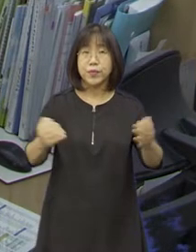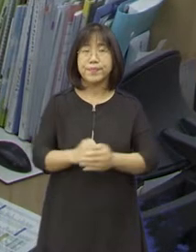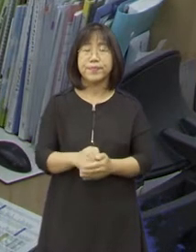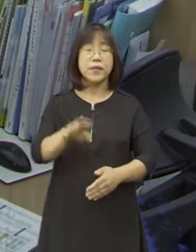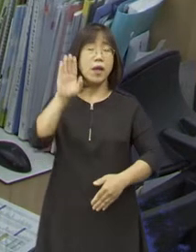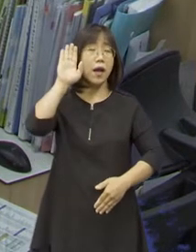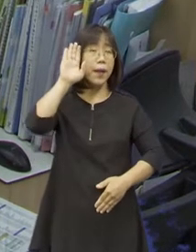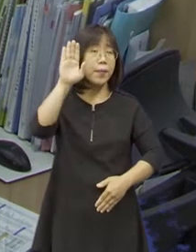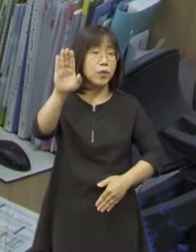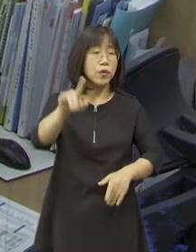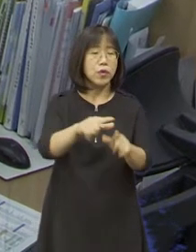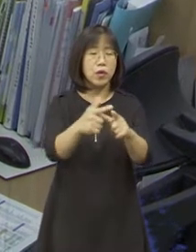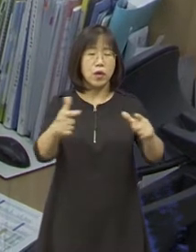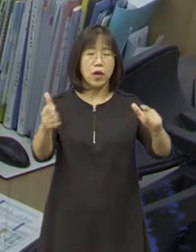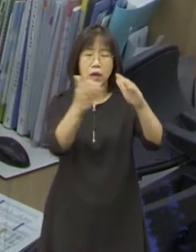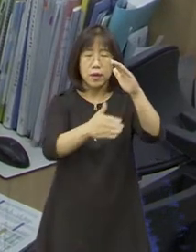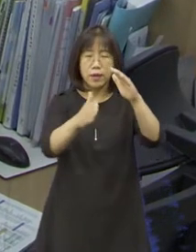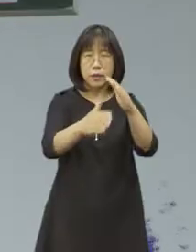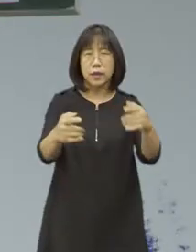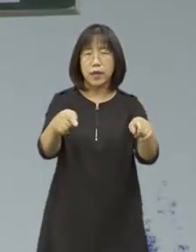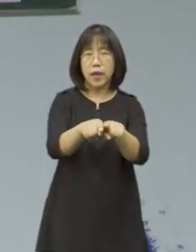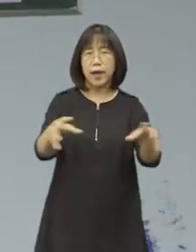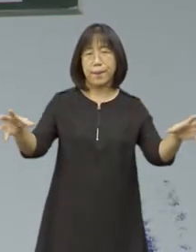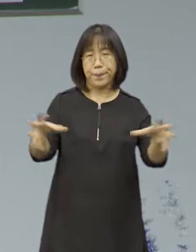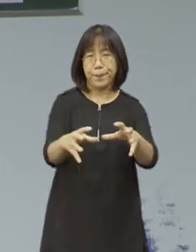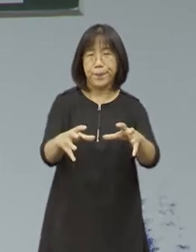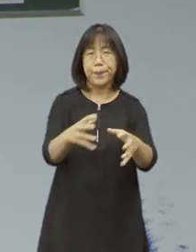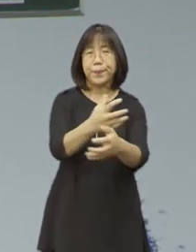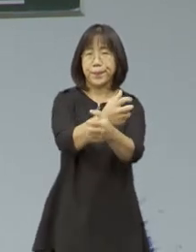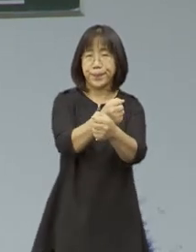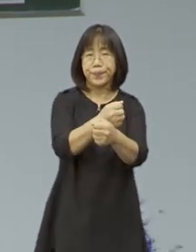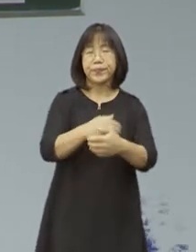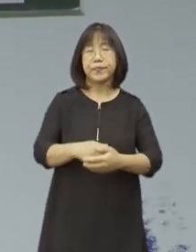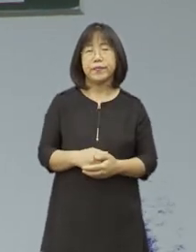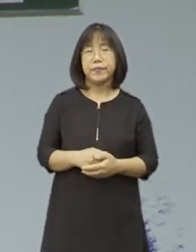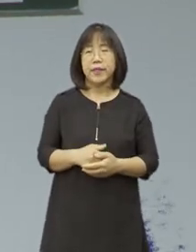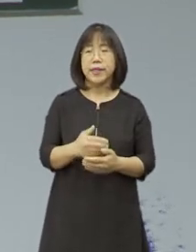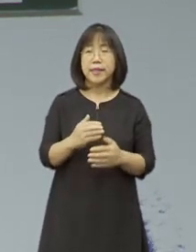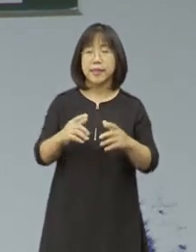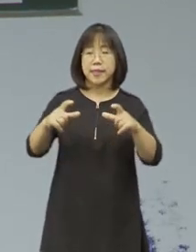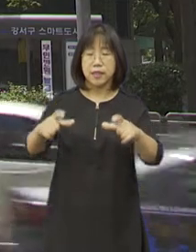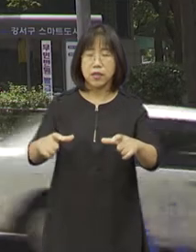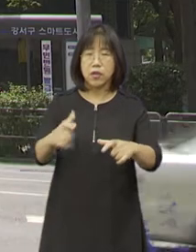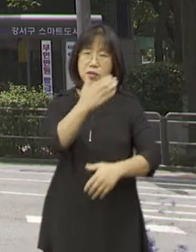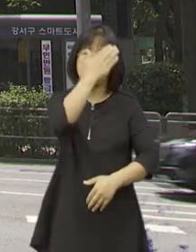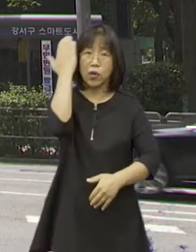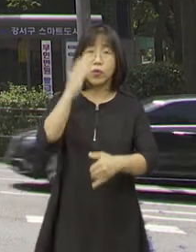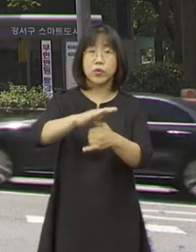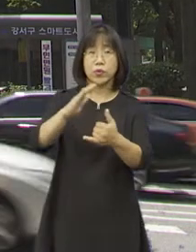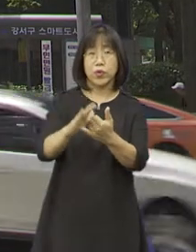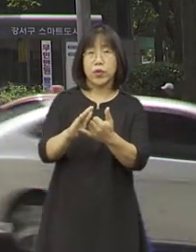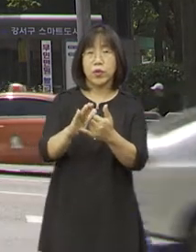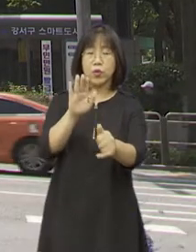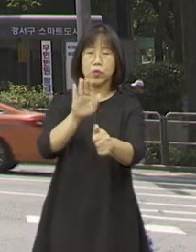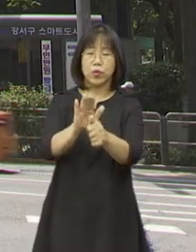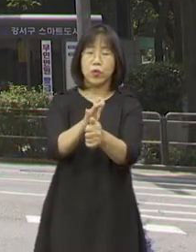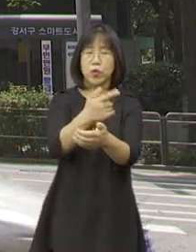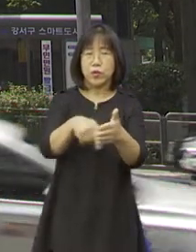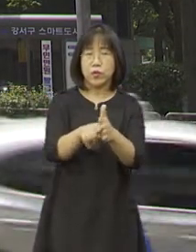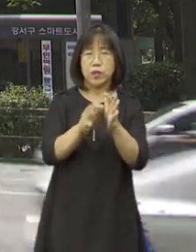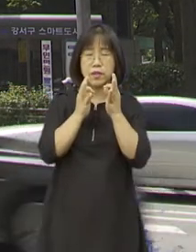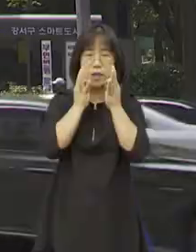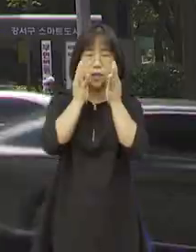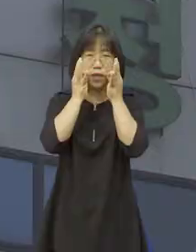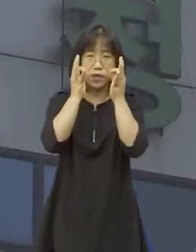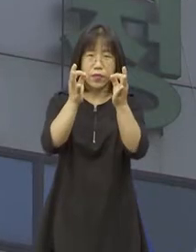있습니다. 강서구는 앞으로도 민간 기업과 다양한 분야의 협약을 통해 지역 내 위기 청소년 지원을 위해